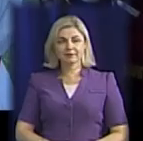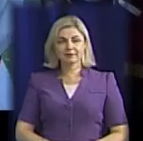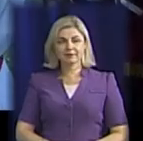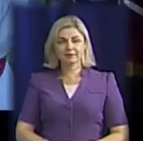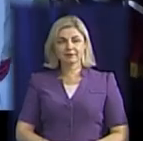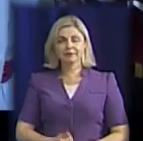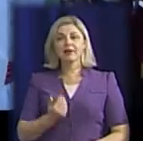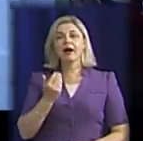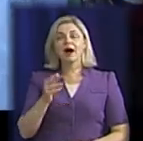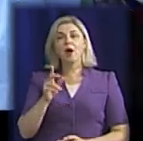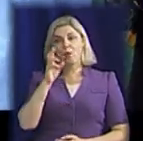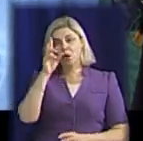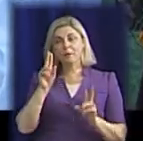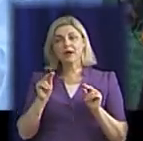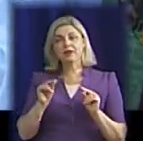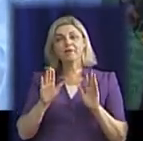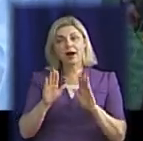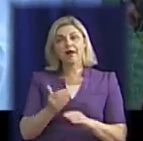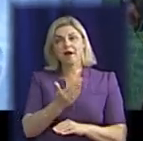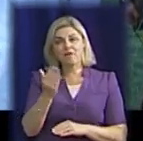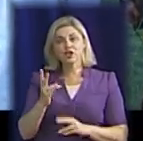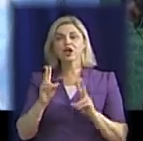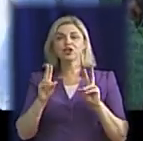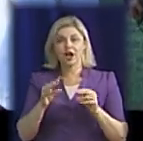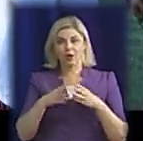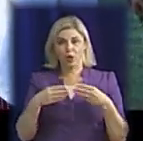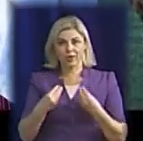Хай Бог благословляє вас на щастя родини.